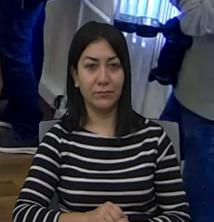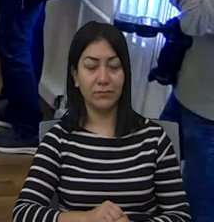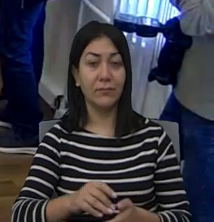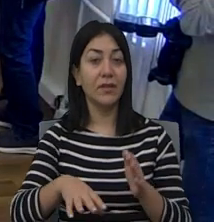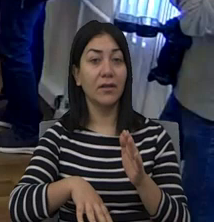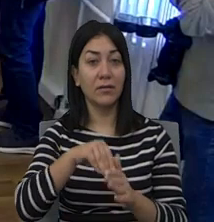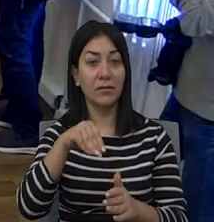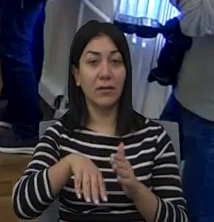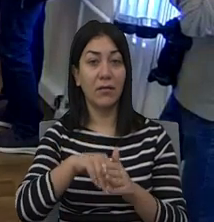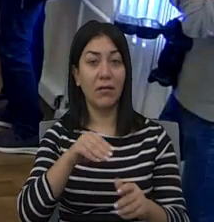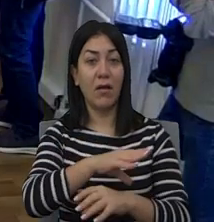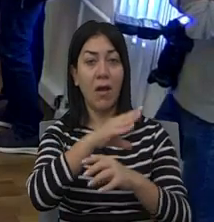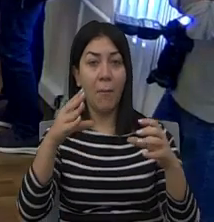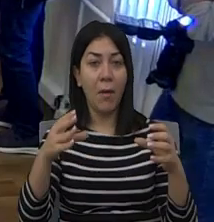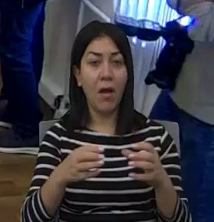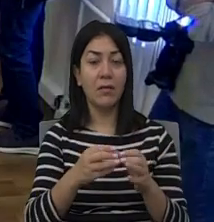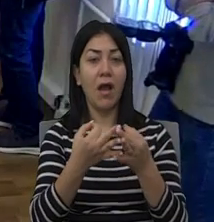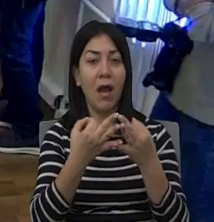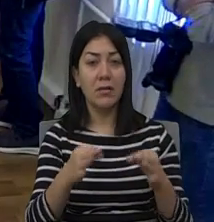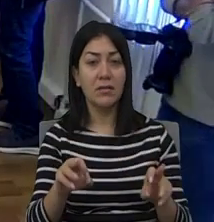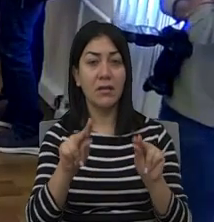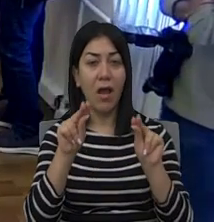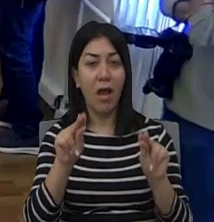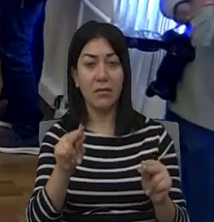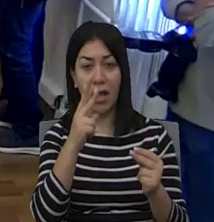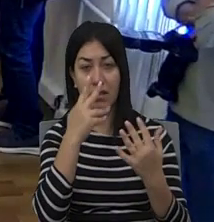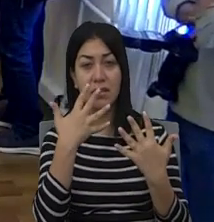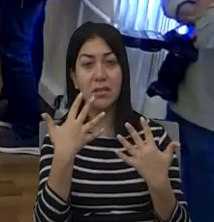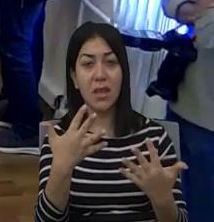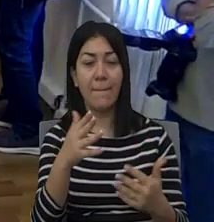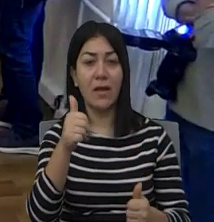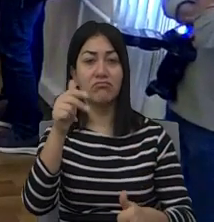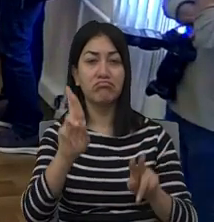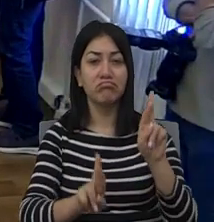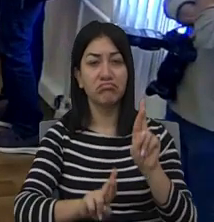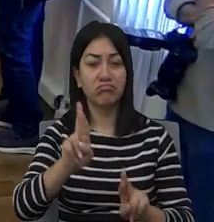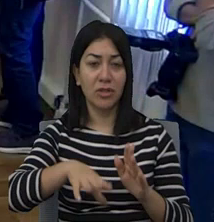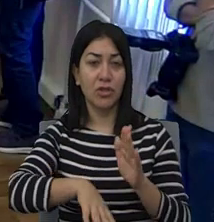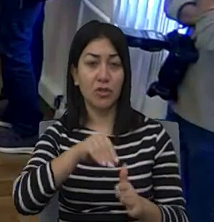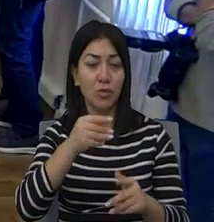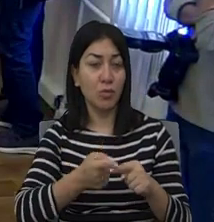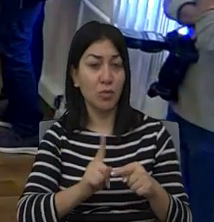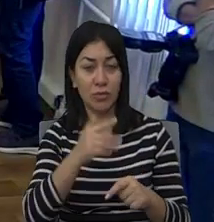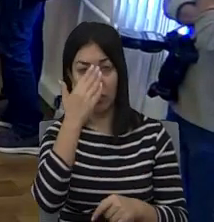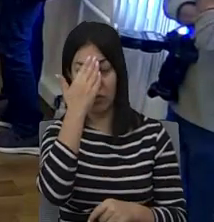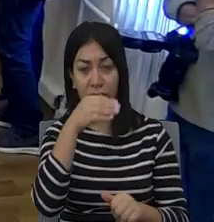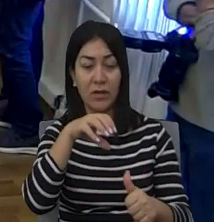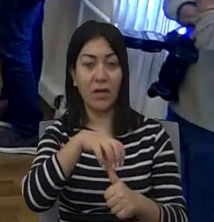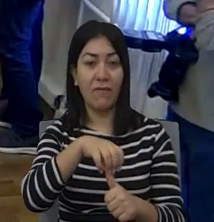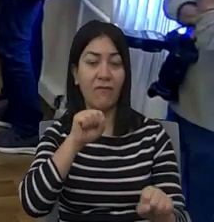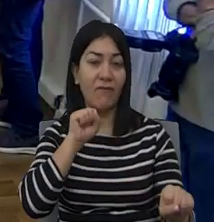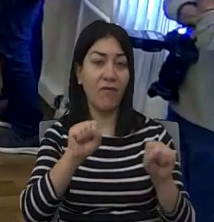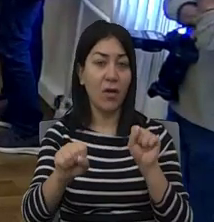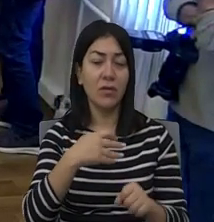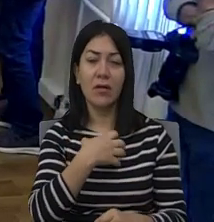Ընտրական համակարգ, ազատ, արդար, թափանցիկ եւ մրցակցային ընտրությունները ժողովրդավարության անկյունաքարն են։ The